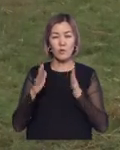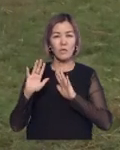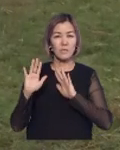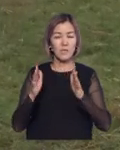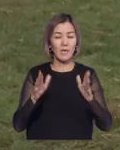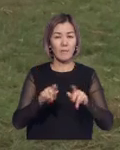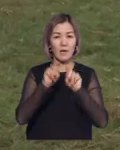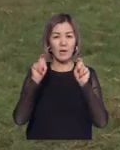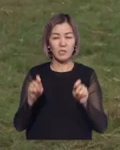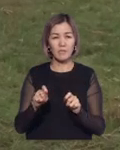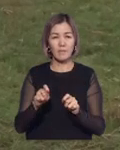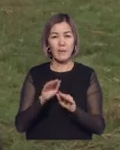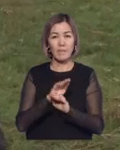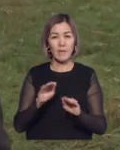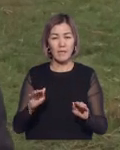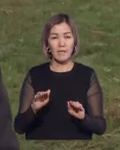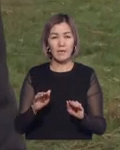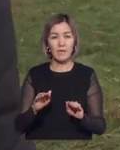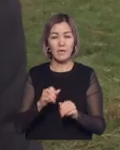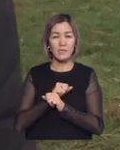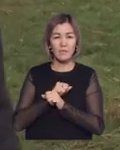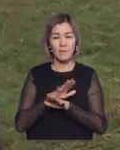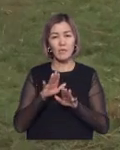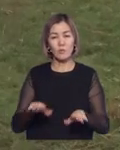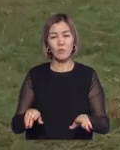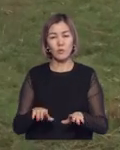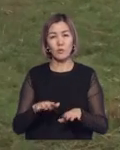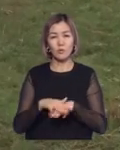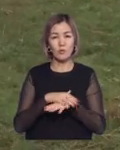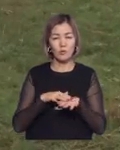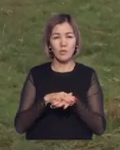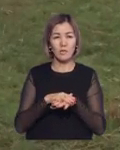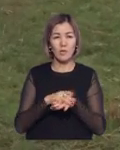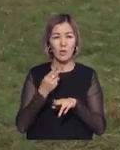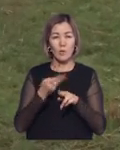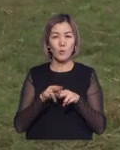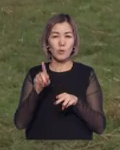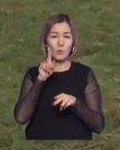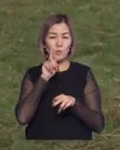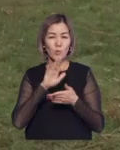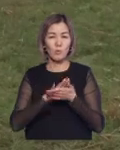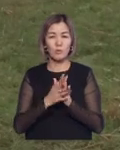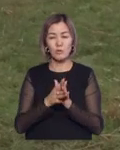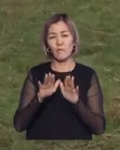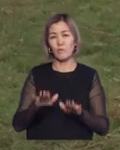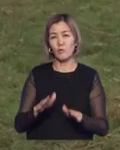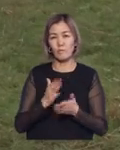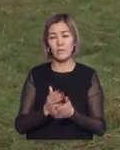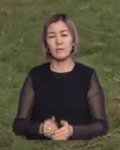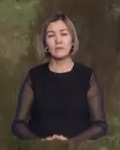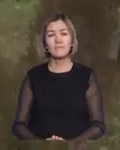ашылып, біздің келешекте балаларға демалуға, ауыл тұрғындарына демалып отыруына үлкен жағдай жасалып